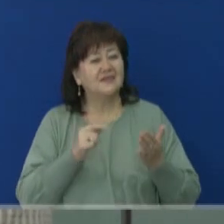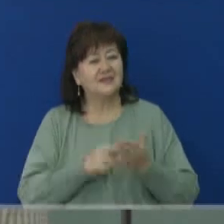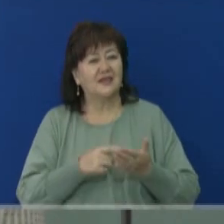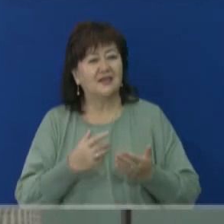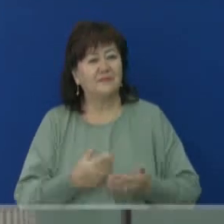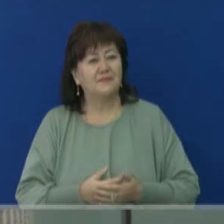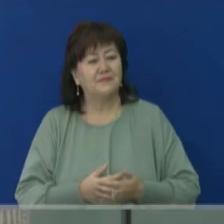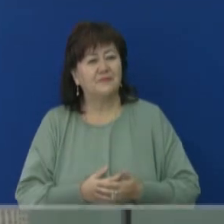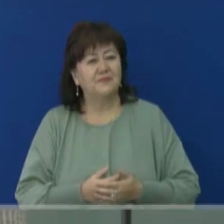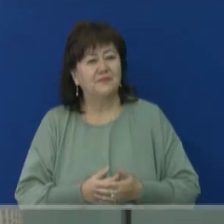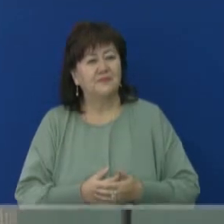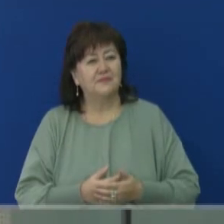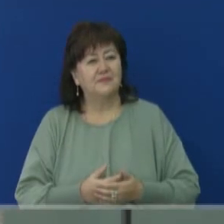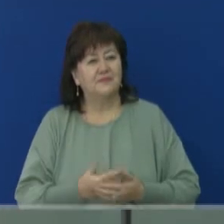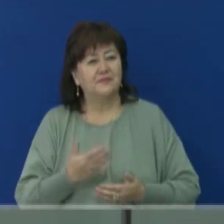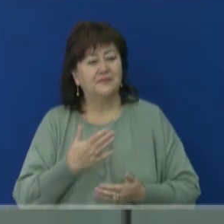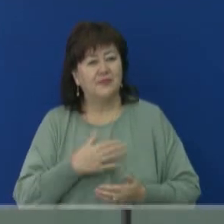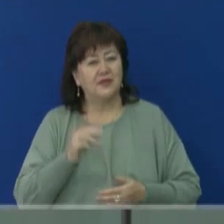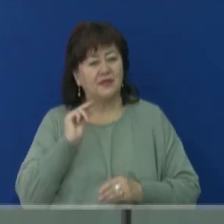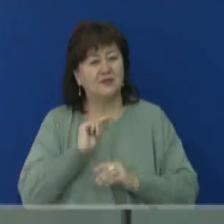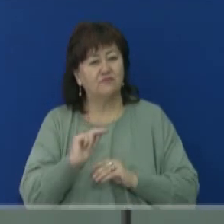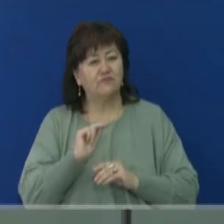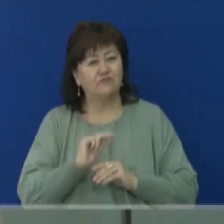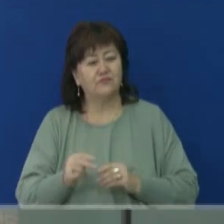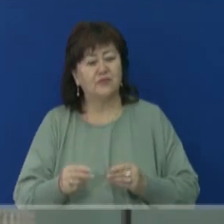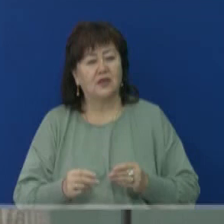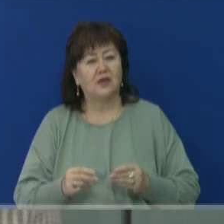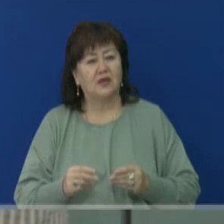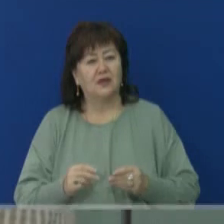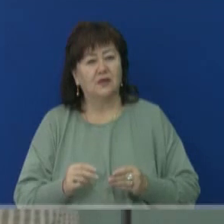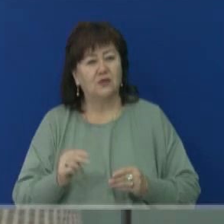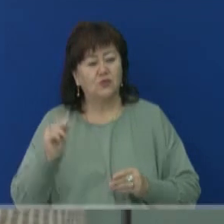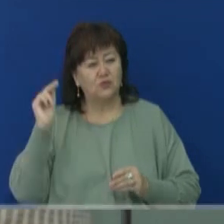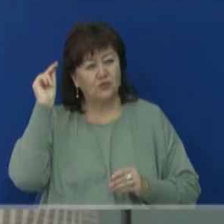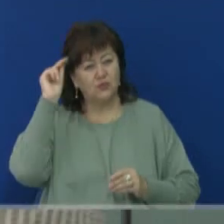өзімнің шәкірттерім қалалық, облыстық, сонымен